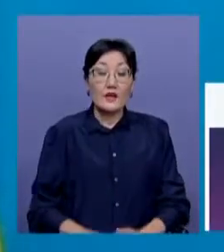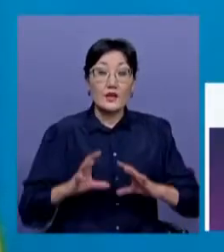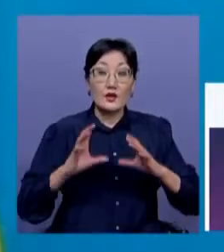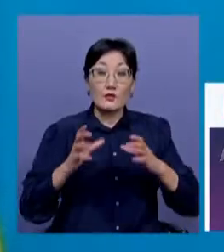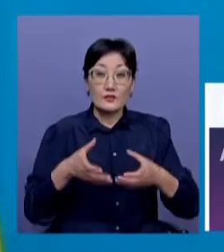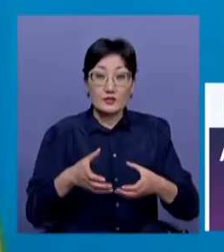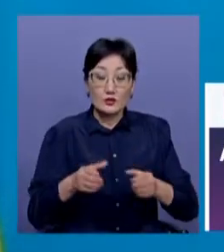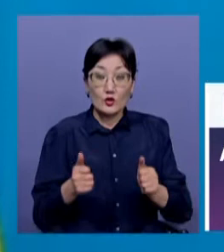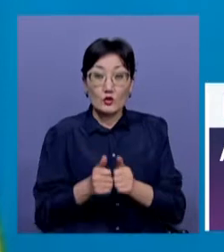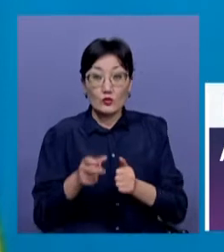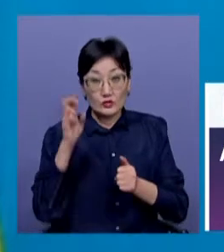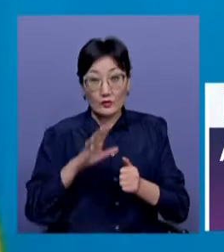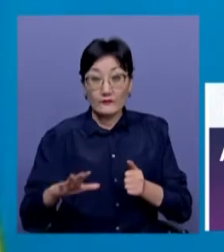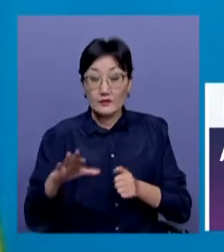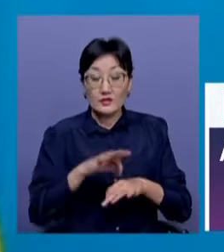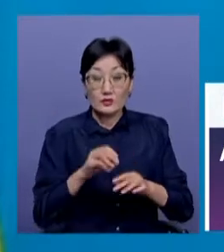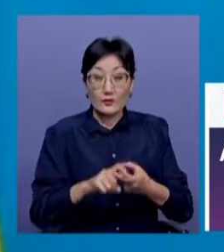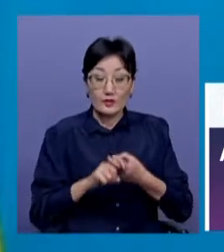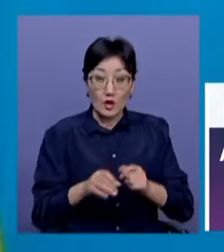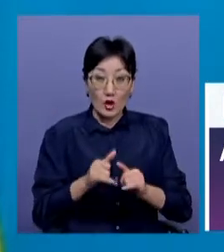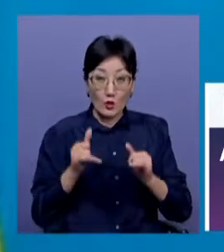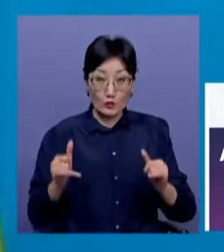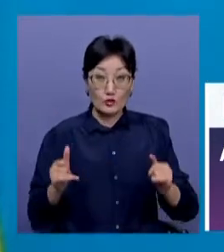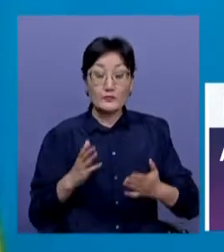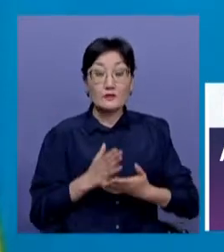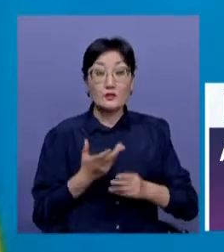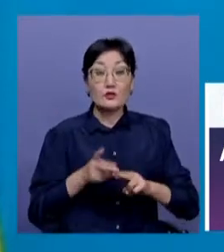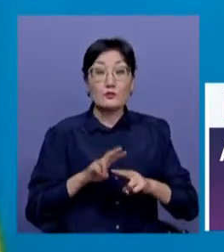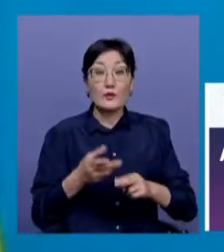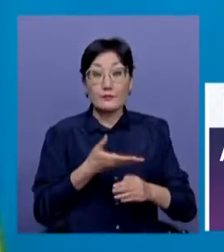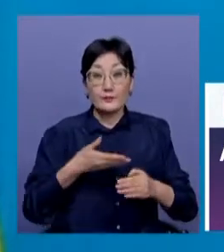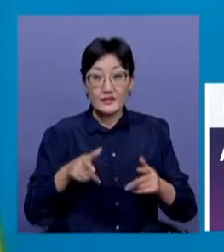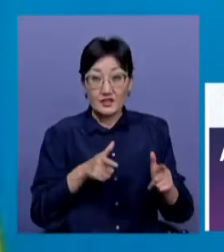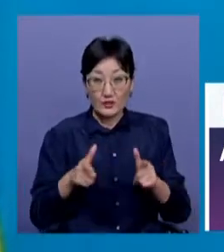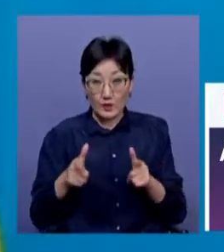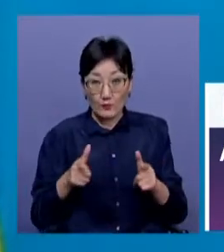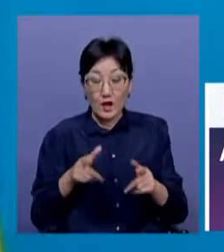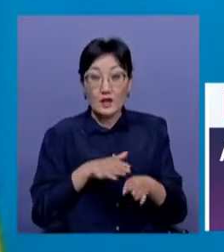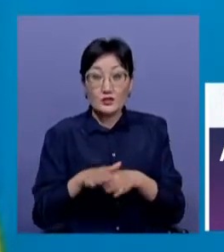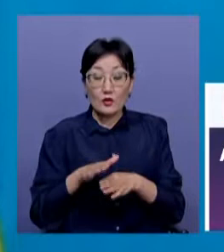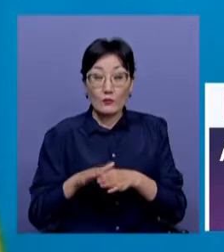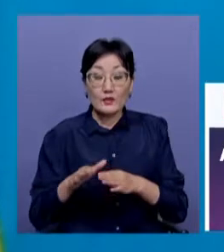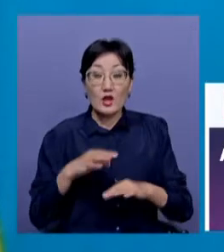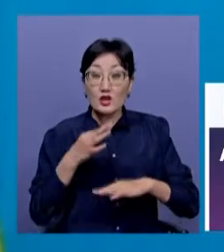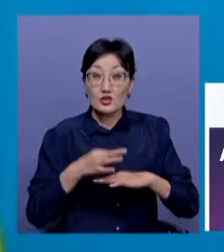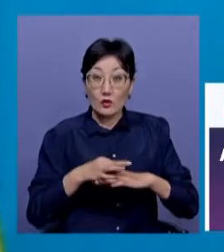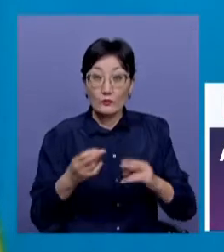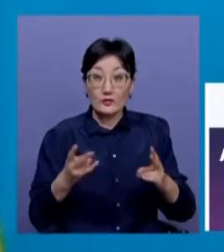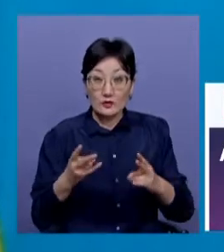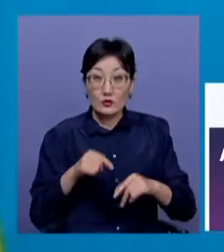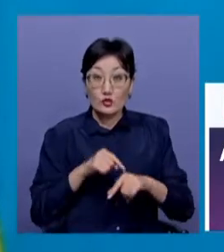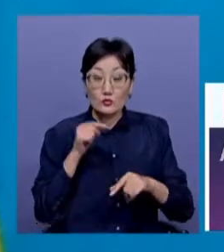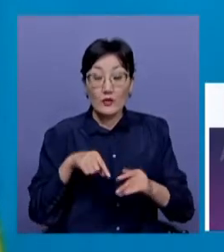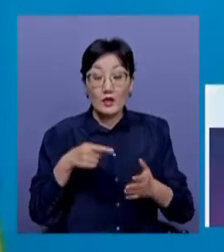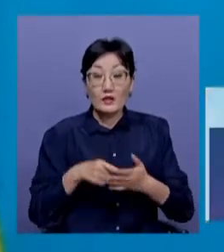Әлемде тіпті көршілес елдерде коронавирус өршіп тұрғаны белгілі. Сондықтан біз де дайындықты жасақтап мейлінше жауапты болуымыз керек.